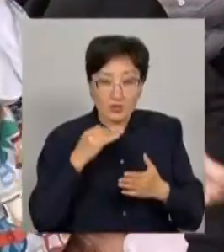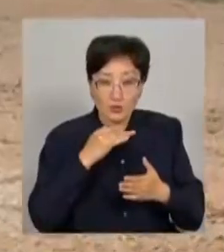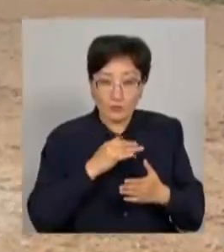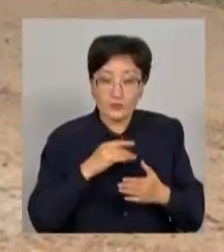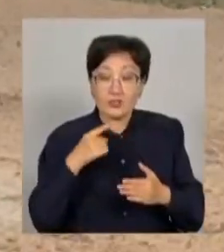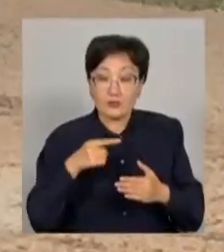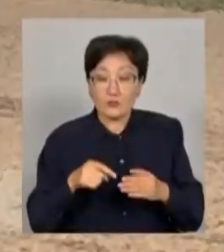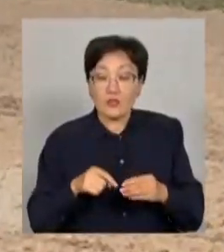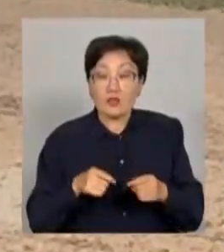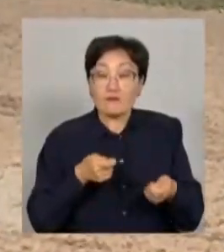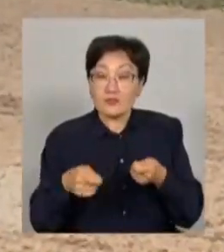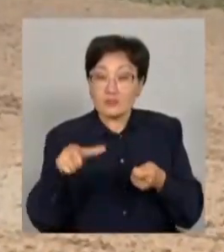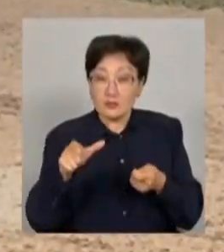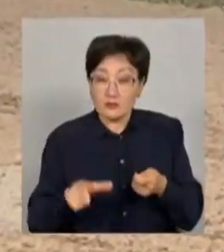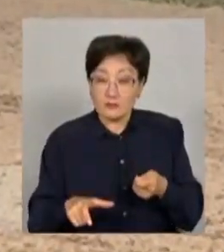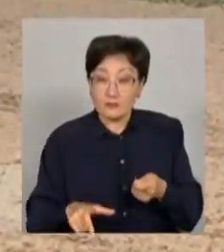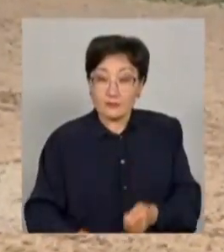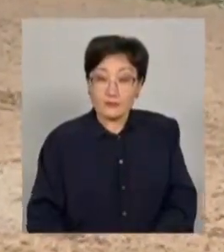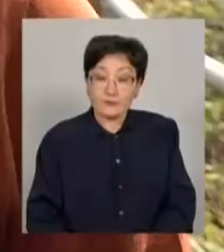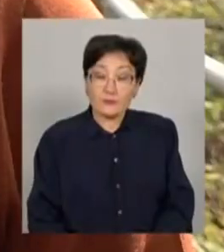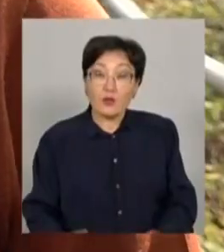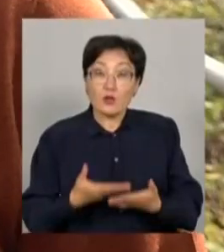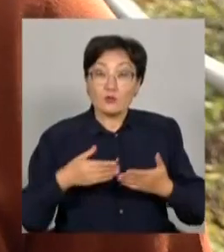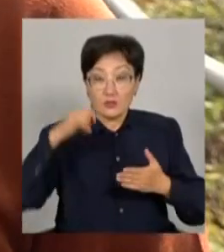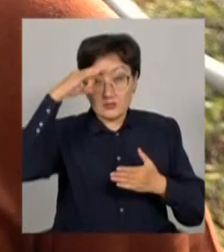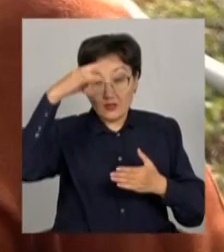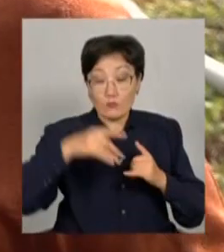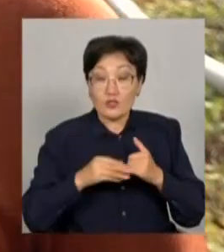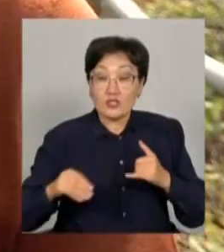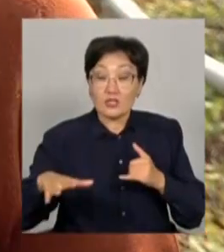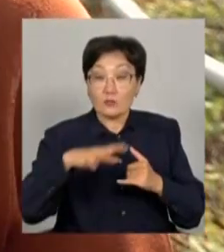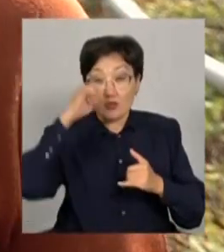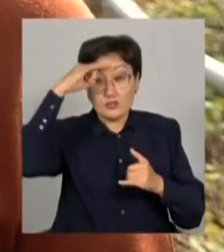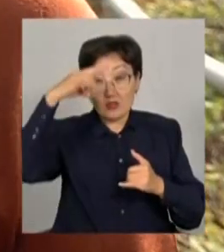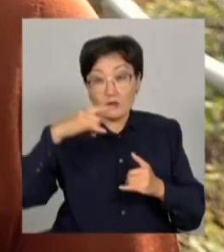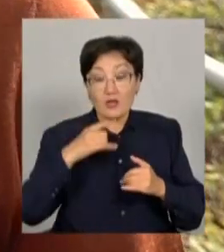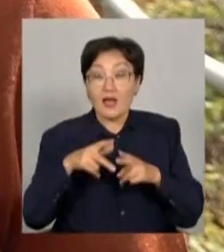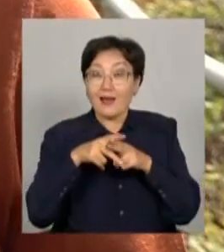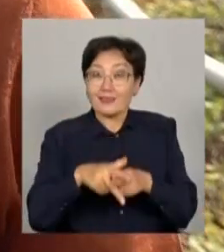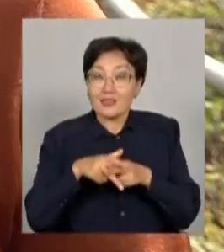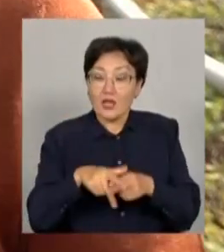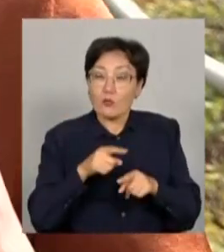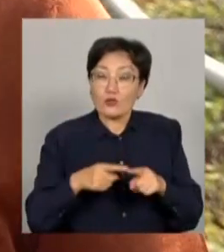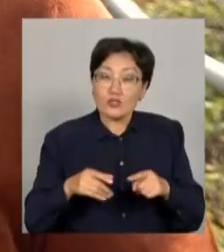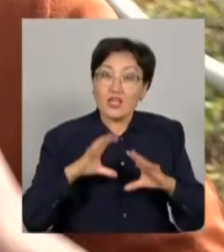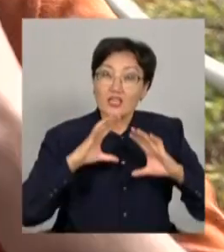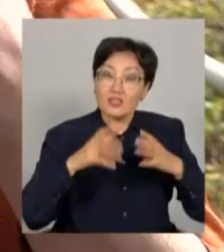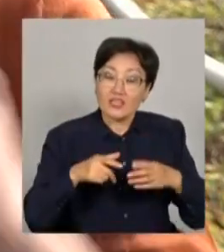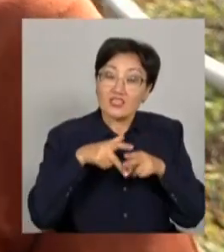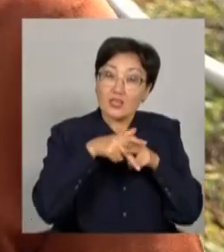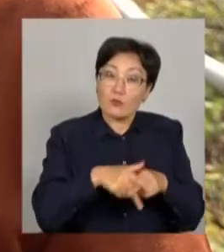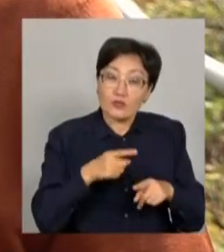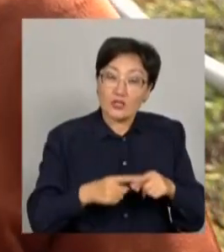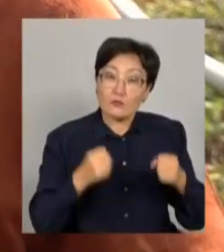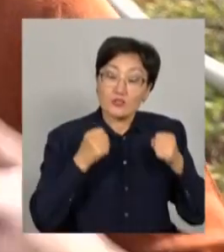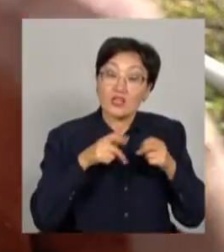де аз емес, дейді Бәйге Федерациясының президенті. Бізде қазақ жері, например, бізде Қазақстанда атты бөлмейді. Дүние жүзінде ат бөлінеді,